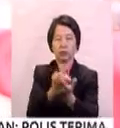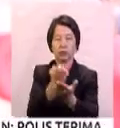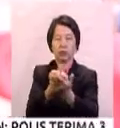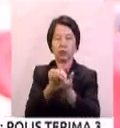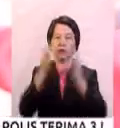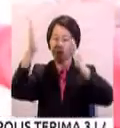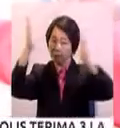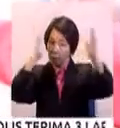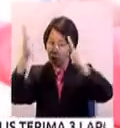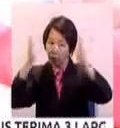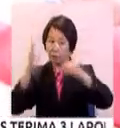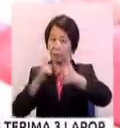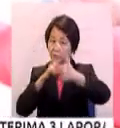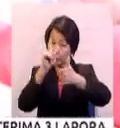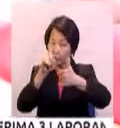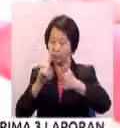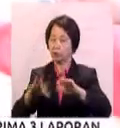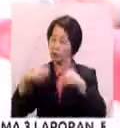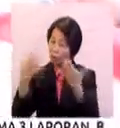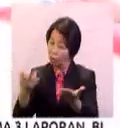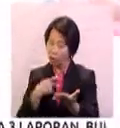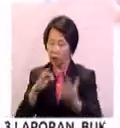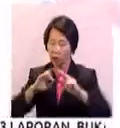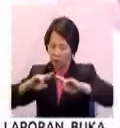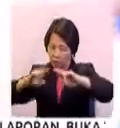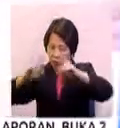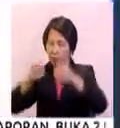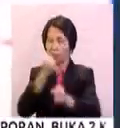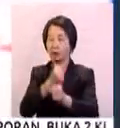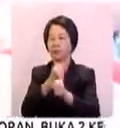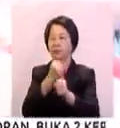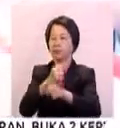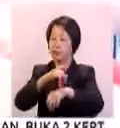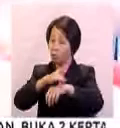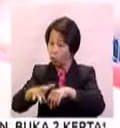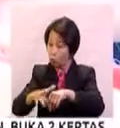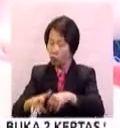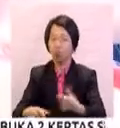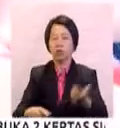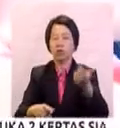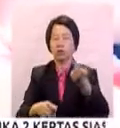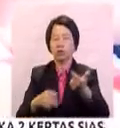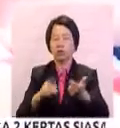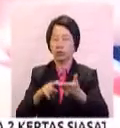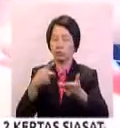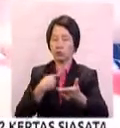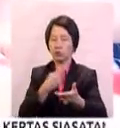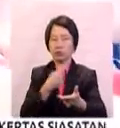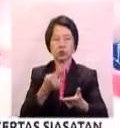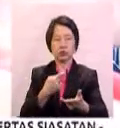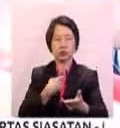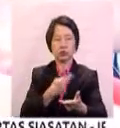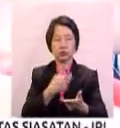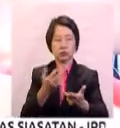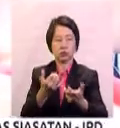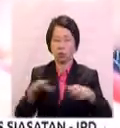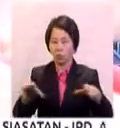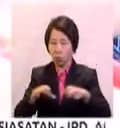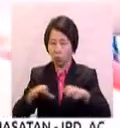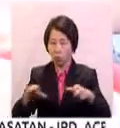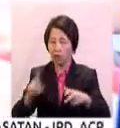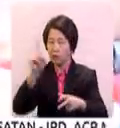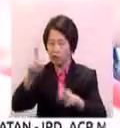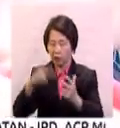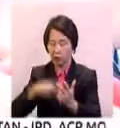negara. Nombor satu, macam mana kita nak meningkatkan pekerjaan, peluang pekerjaan, dan juga kita nak membuat